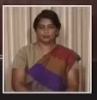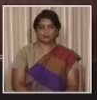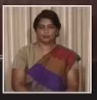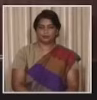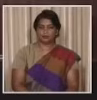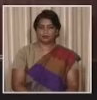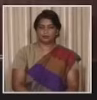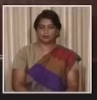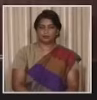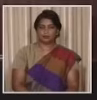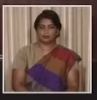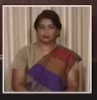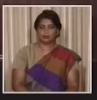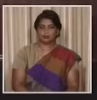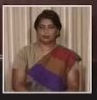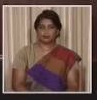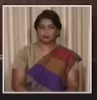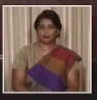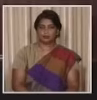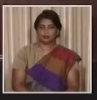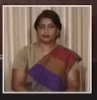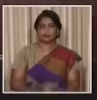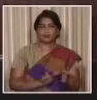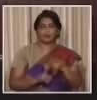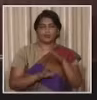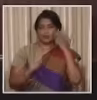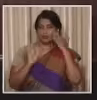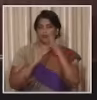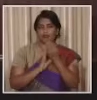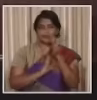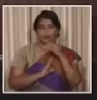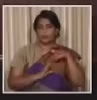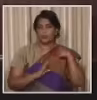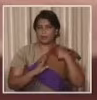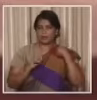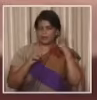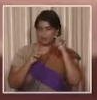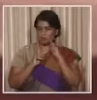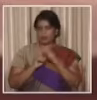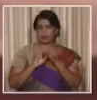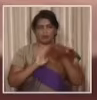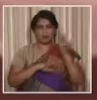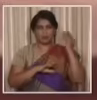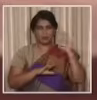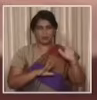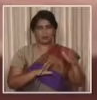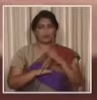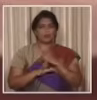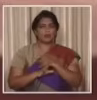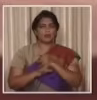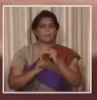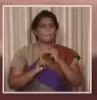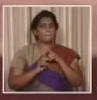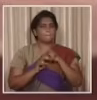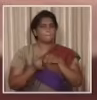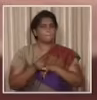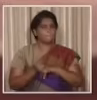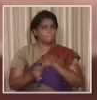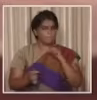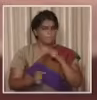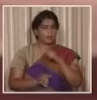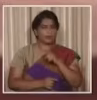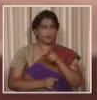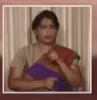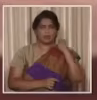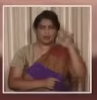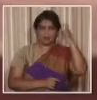කතානායකතුමනි මම මේ සභාවේ පොඩි අවධානයට යොමු කරන එක ප්‍රධාන කාරණාවක් පෞගේ දිනවල උඩ පළාත ප්‍රාදේශීය ලේකම් තුමිය